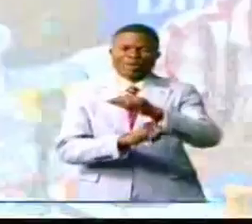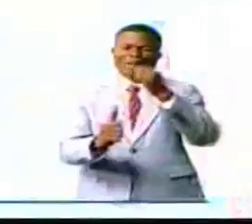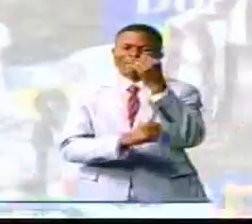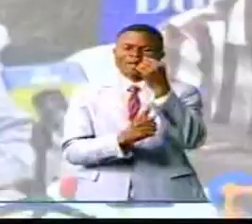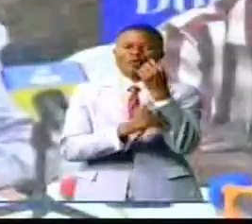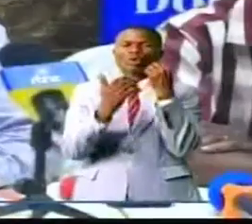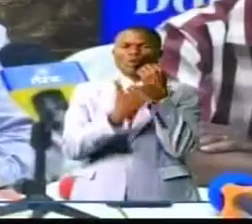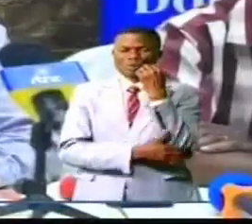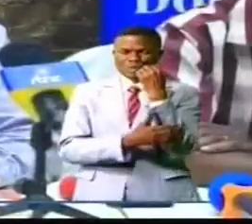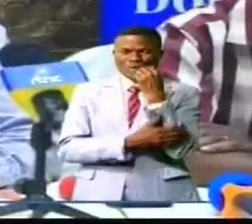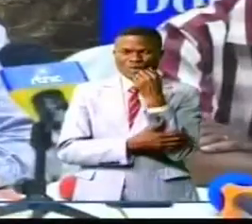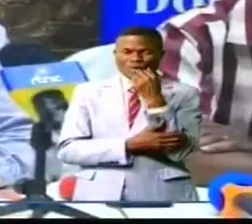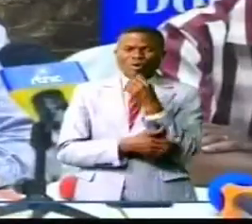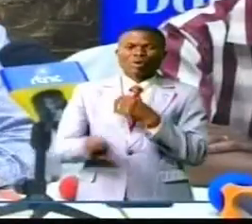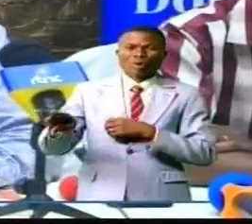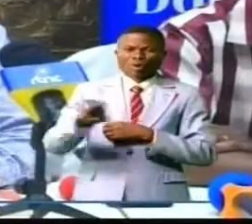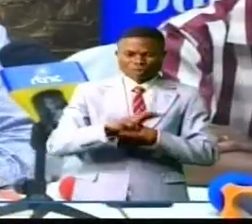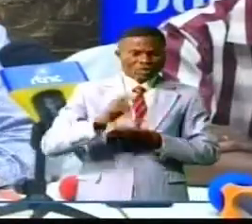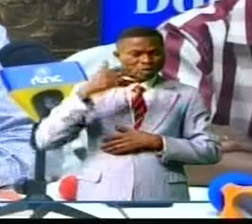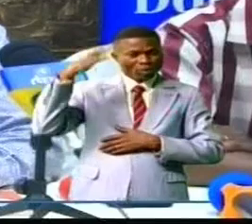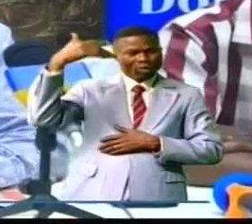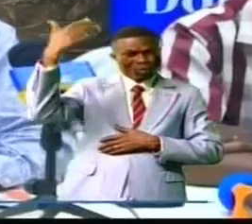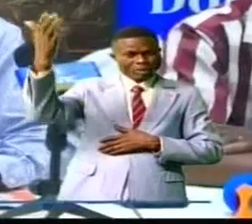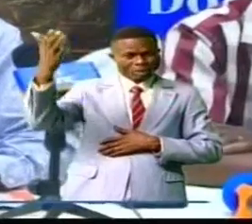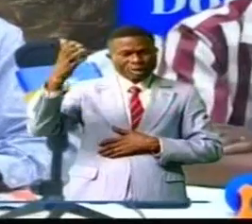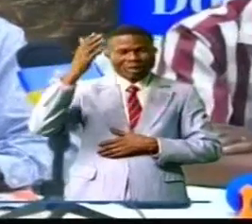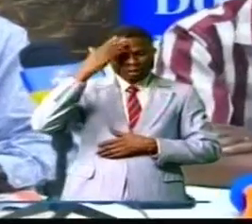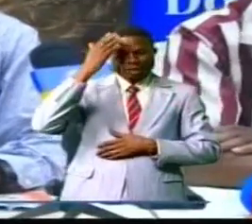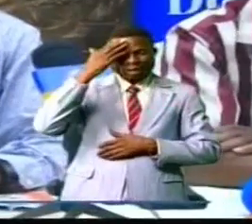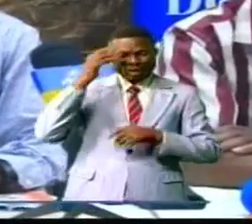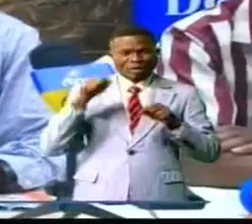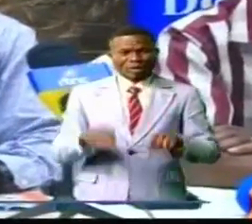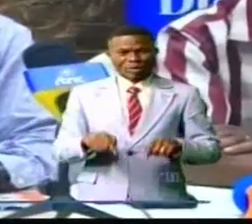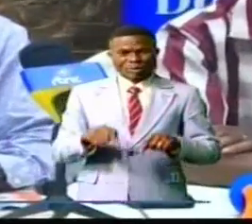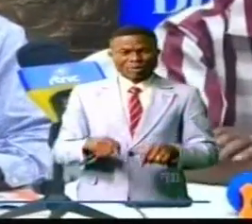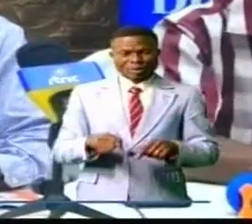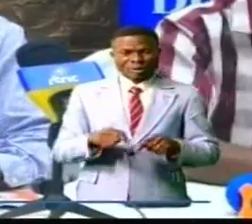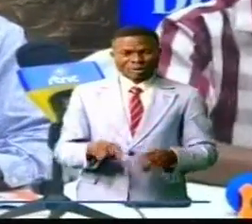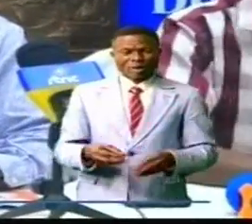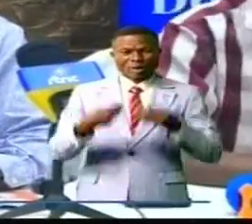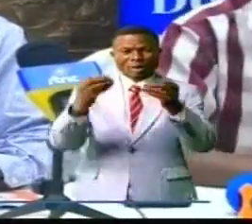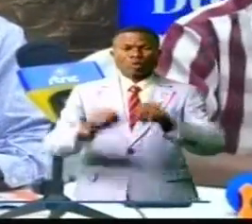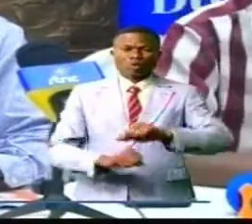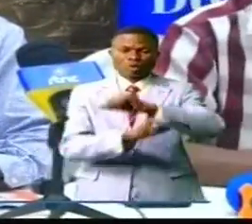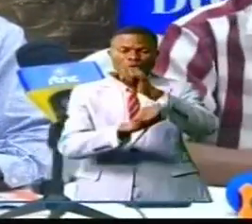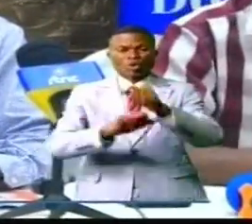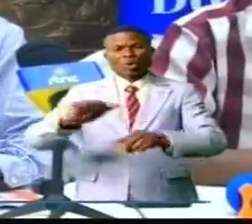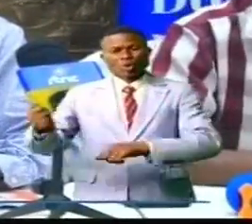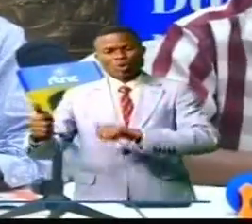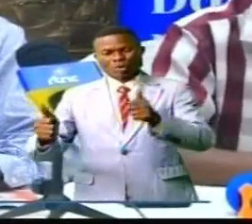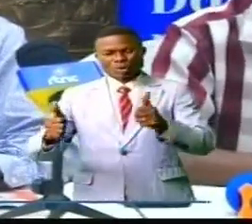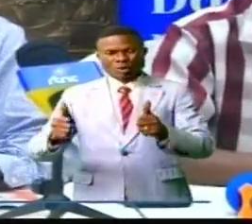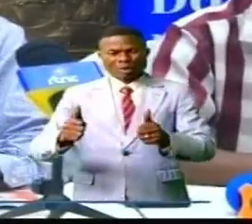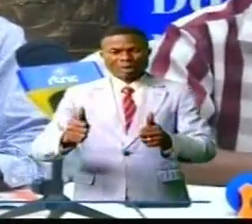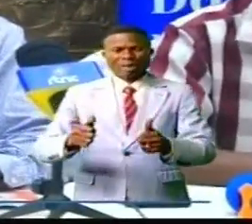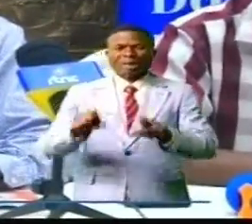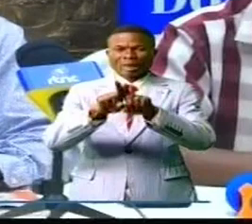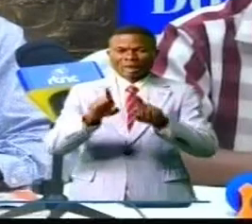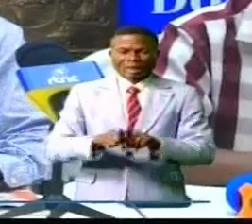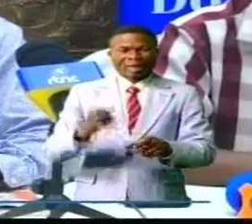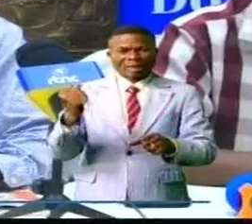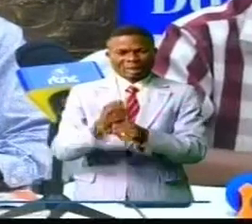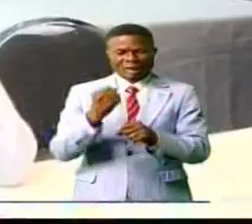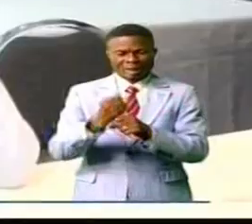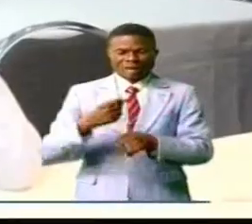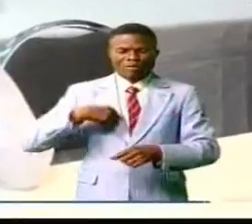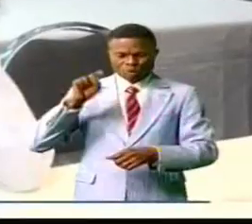difficulté, même vous demain, le lendemain, sachez que apporter un soutien pour les autres, c'est aussi un devoir que